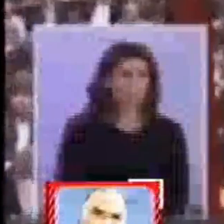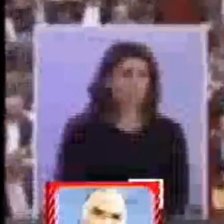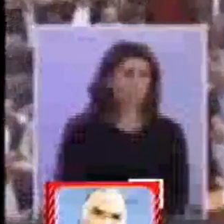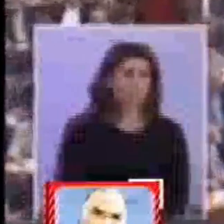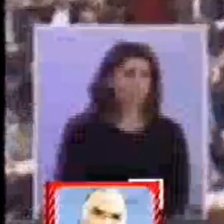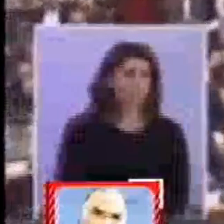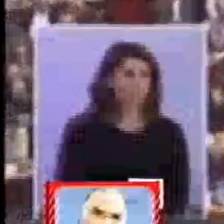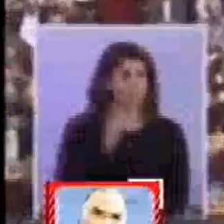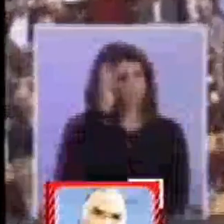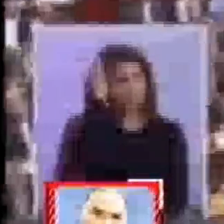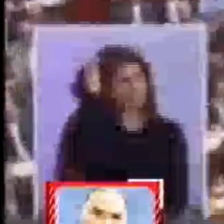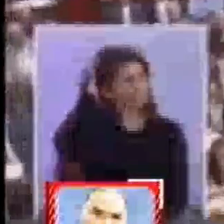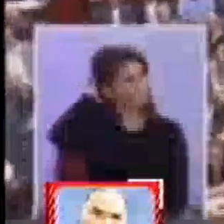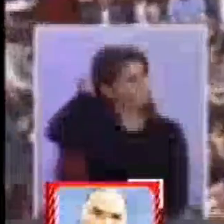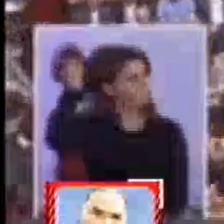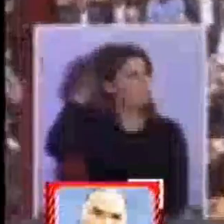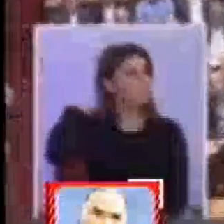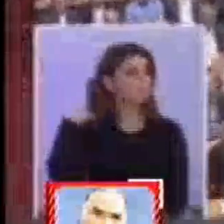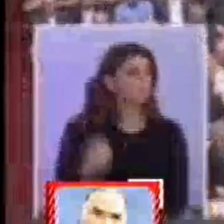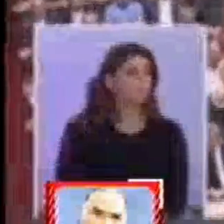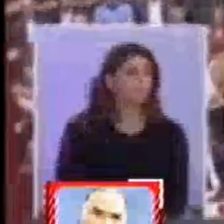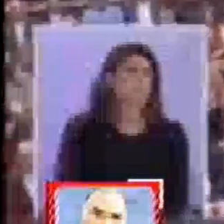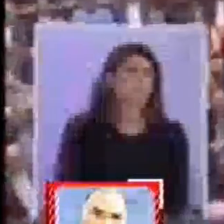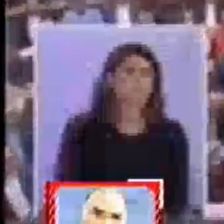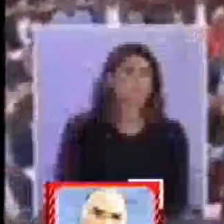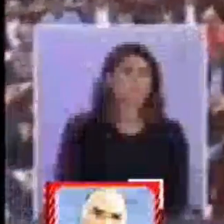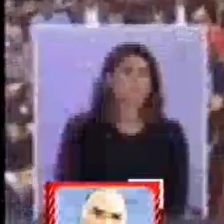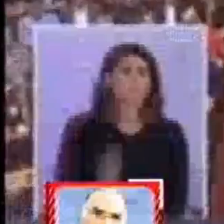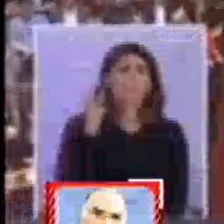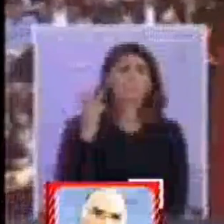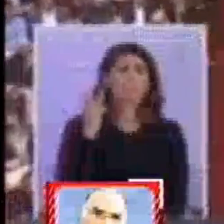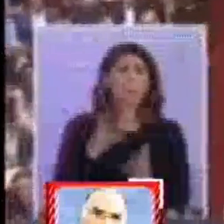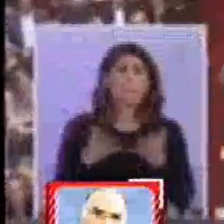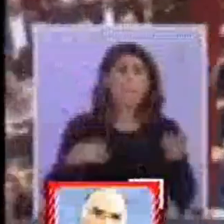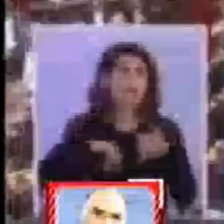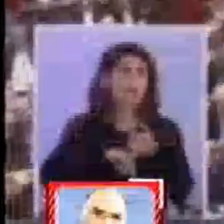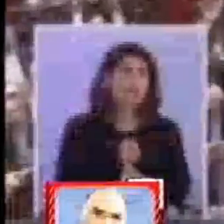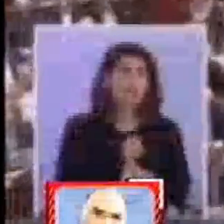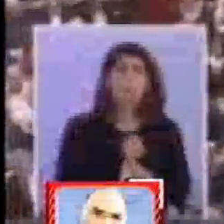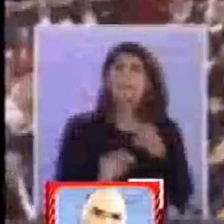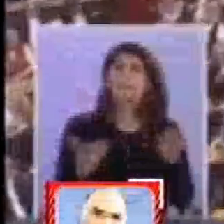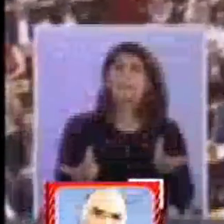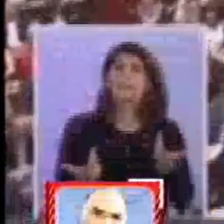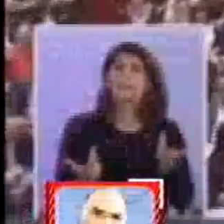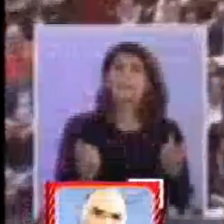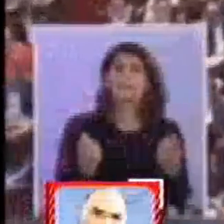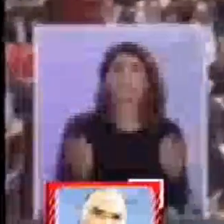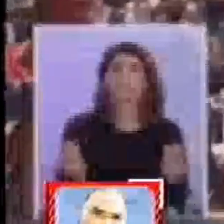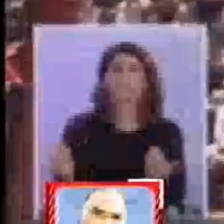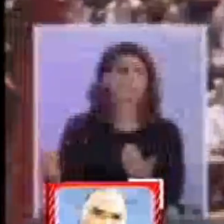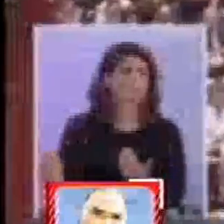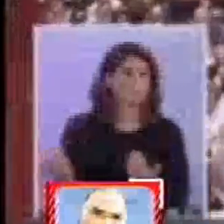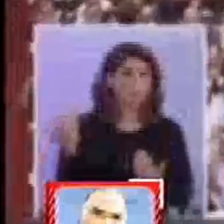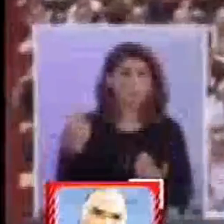αντιλαμβάνεστε είναι μεγάλη νίκη, γιατί θα έχουμε τύχει πρώτα πολλών υπονομεύσεων και θα τα έχουμε ξεπεράσει. Μάλιστα, οπότε